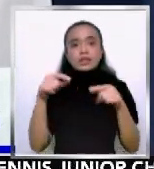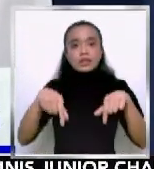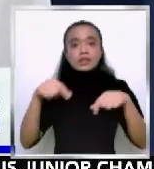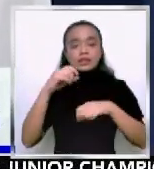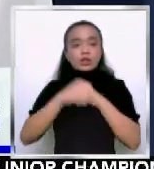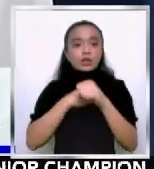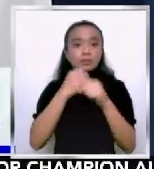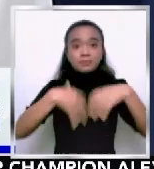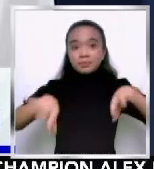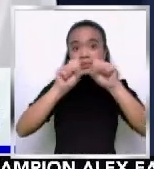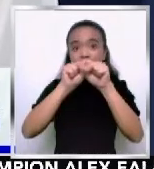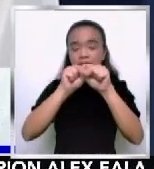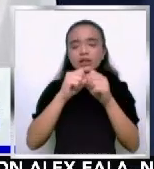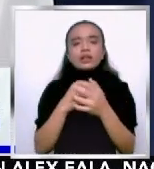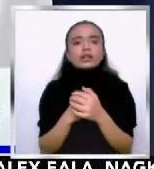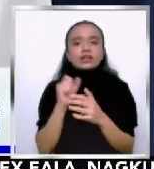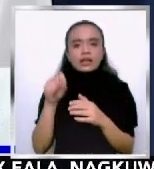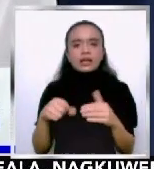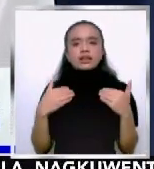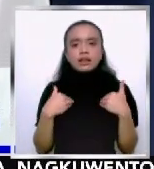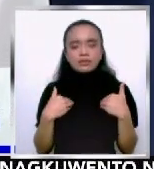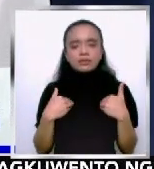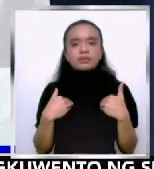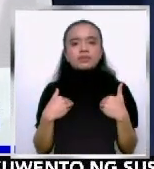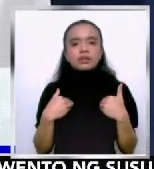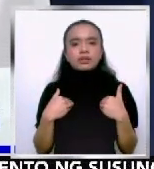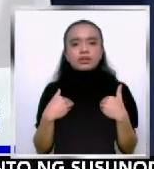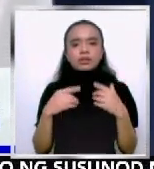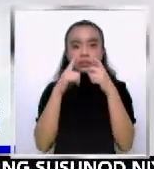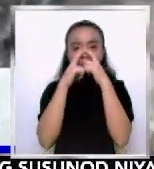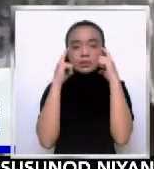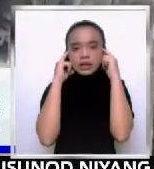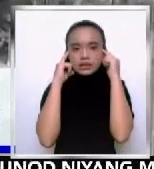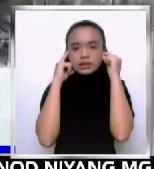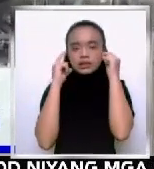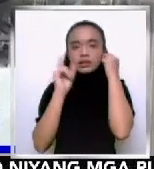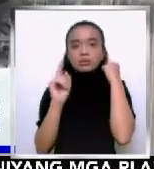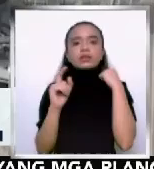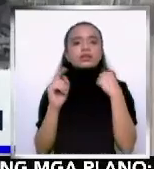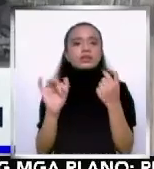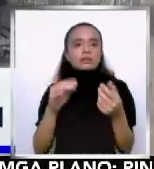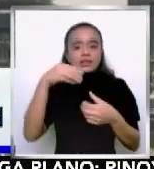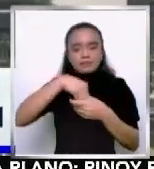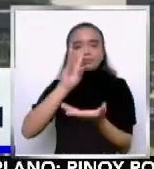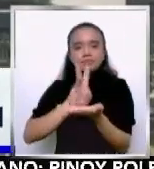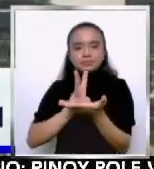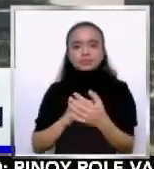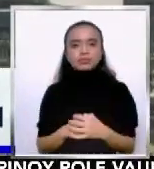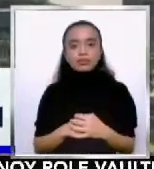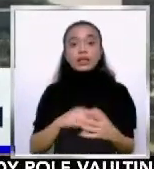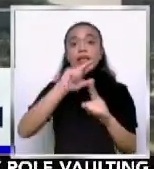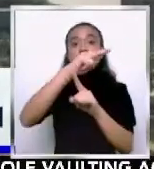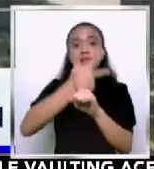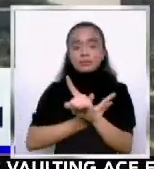have to be voluntarily masked indoors as well. Palalawigin naman ang hanggang tatlong buwan ang state of